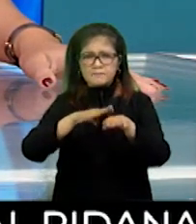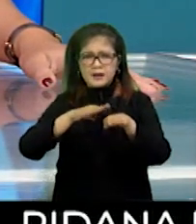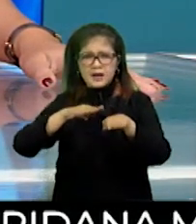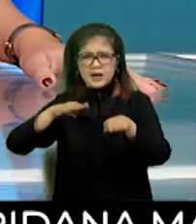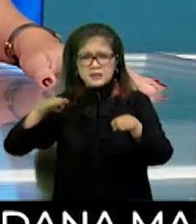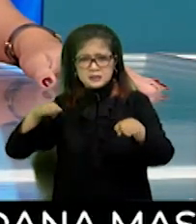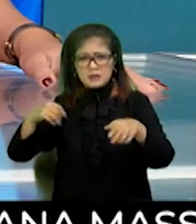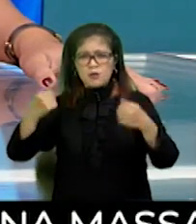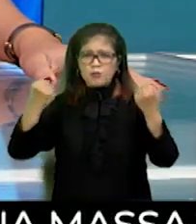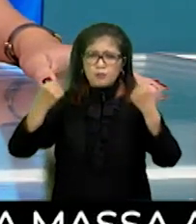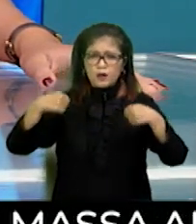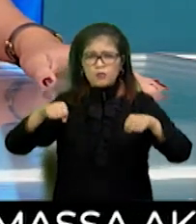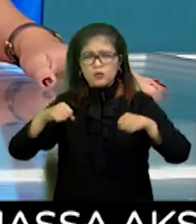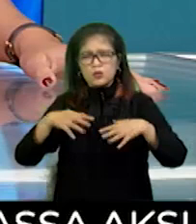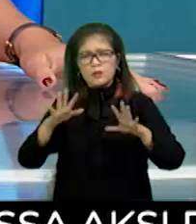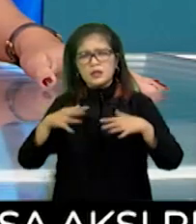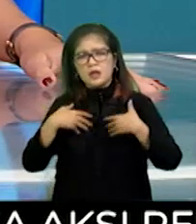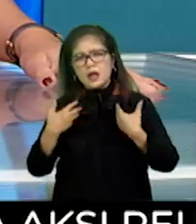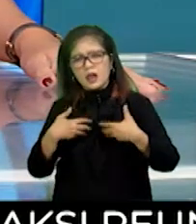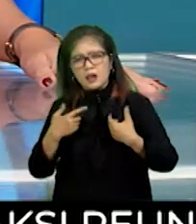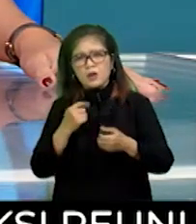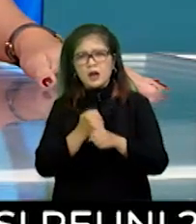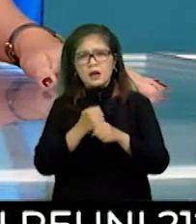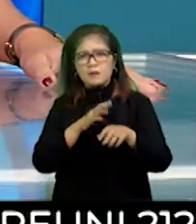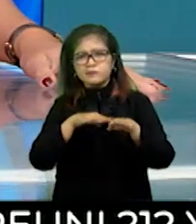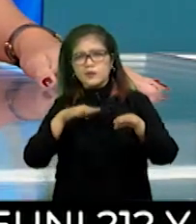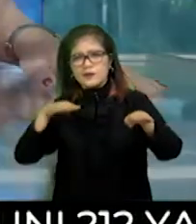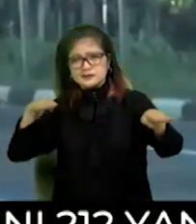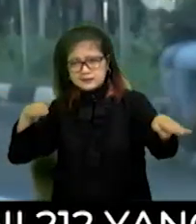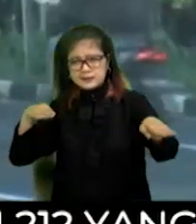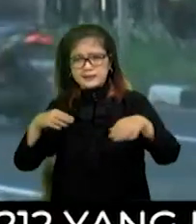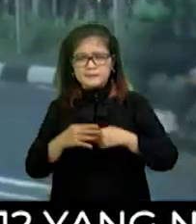Penyekatan menimbulkan kemacetan dan dikeluhkan oleh para pengendara.